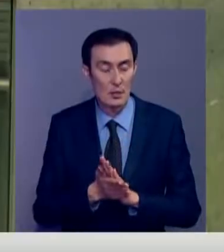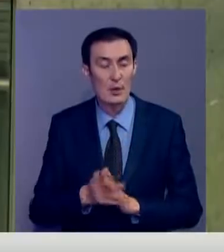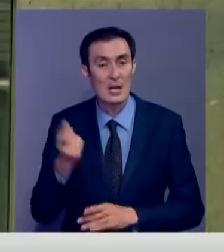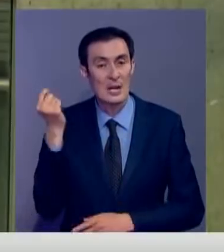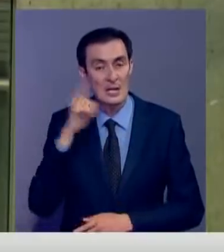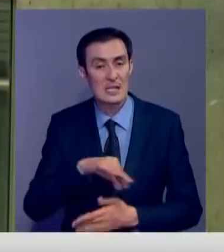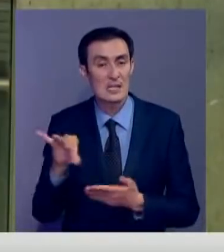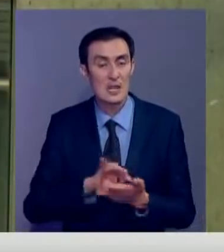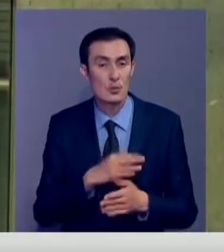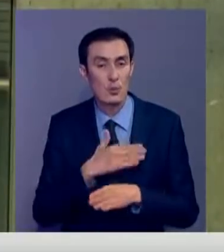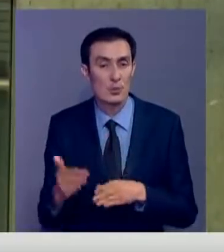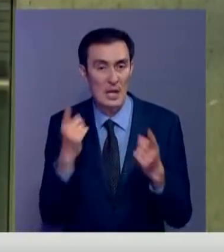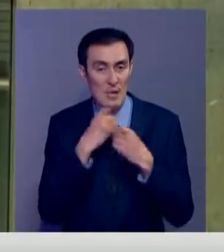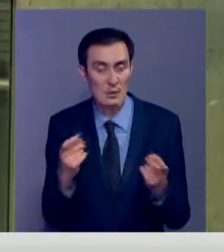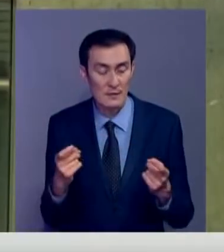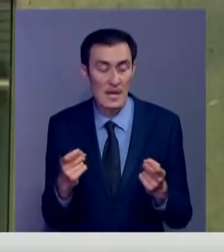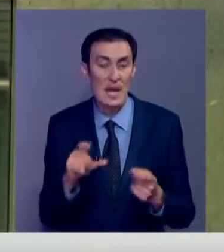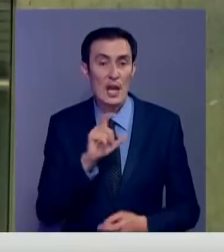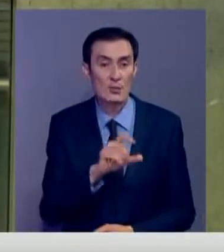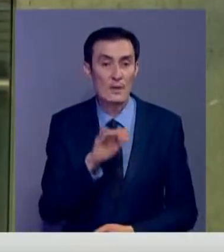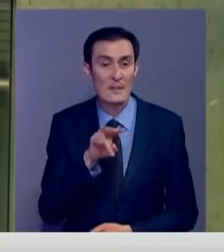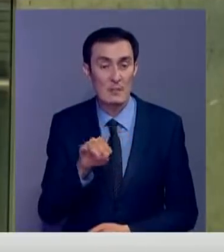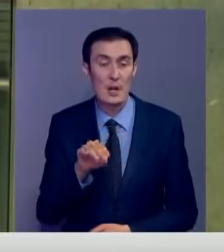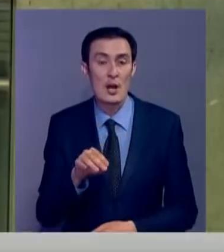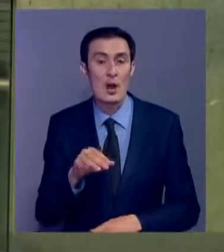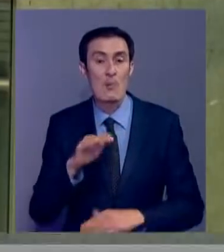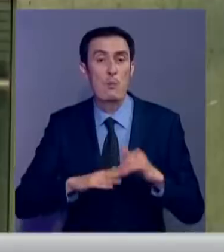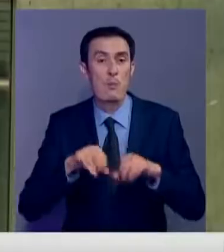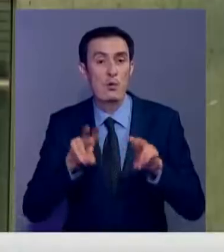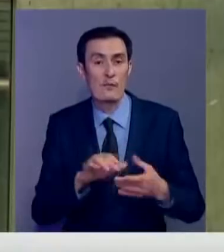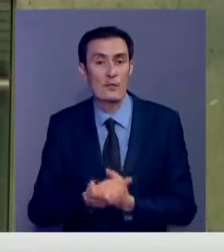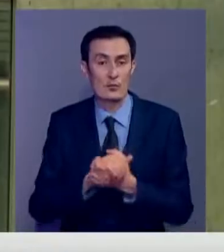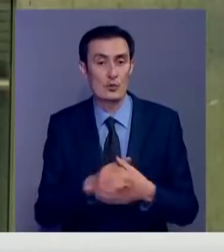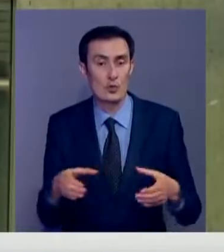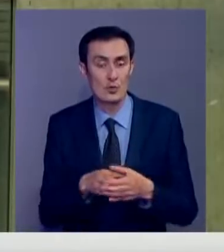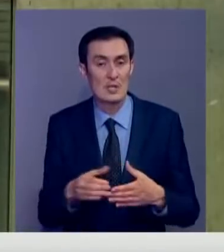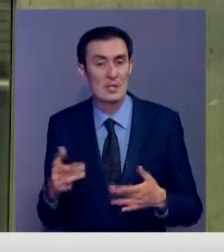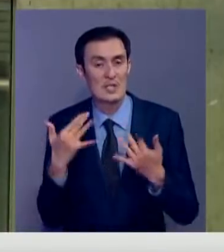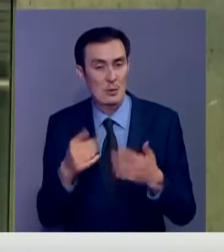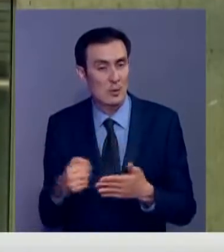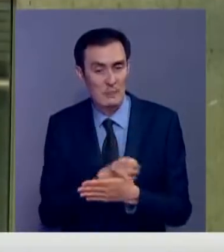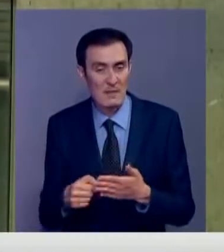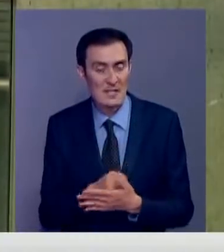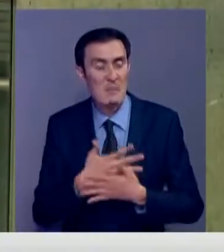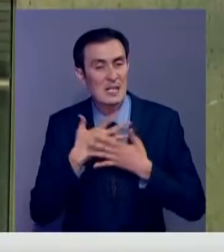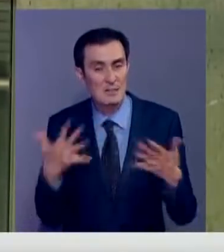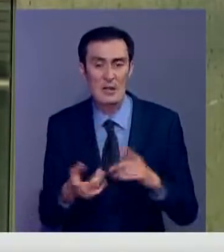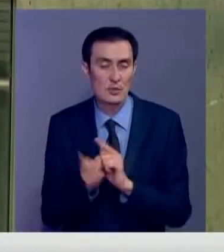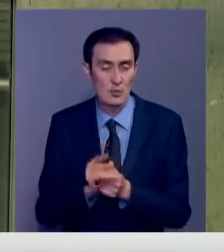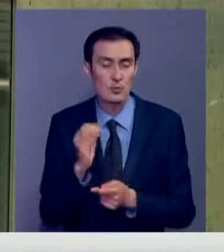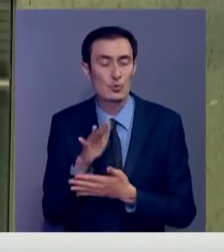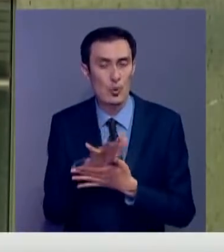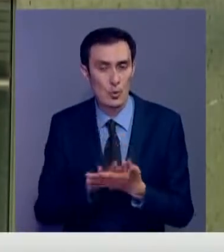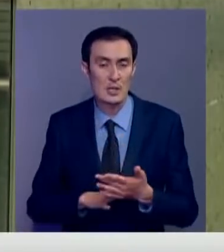ясно сразу после анонсов Эдуарда Филиппа, профсоюзы настроены добиться максимальных изменений, а значит, еще предстоят долгие